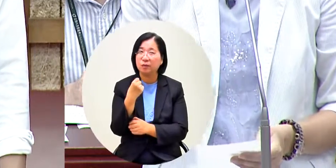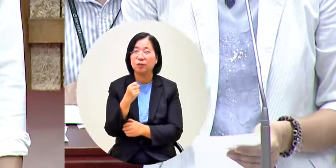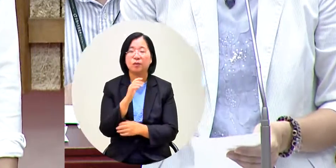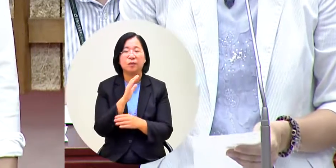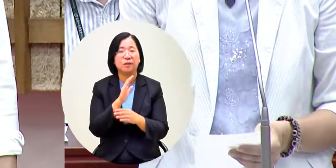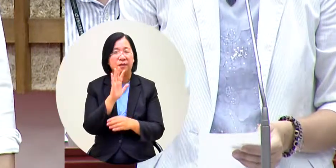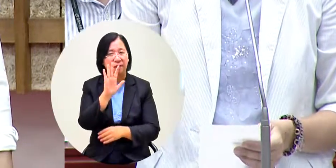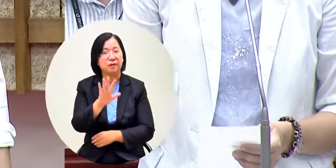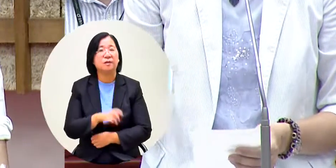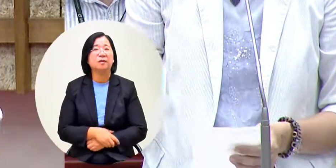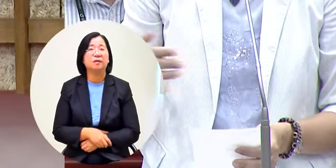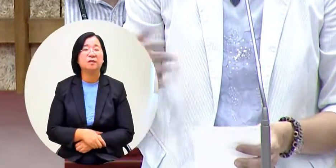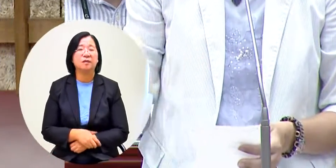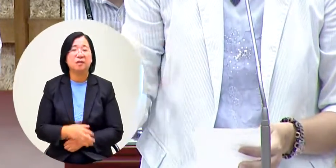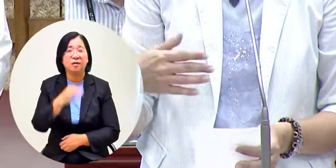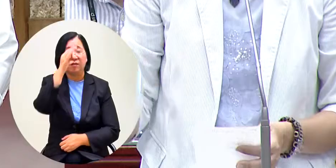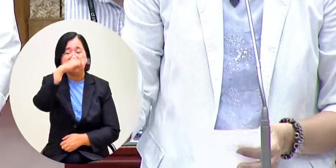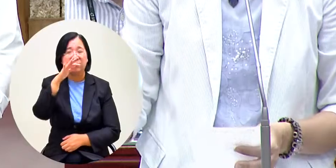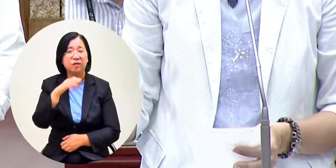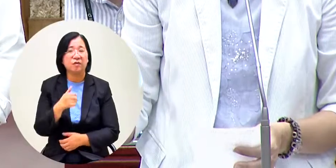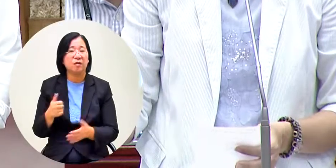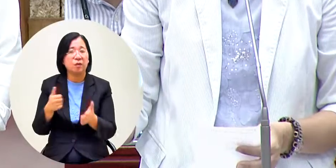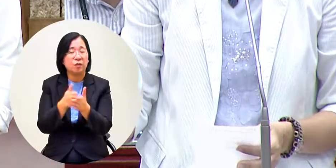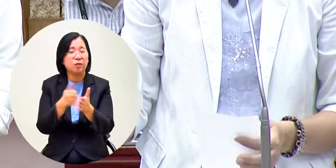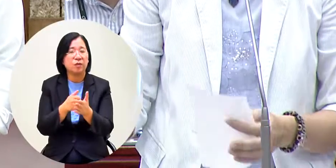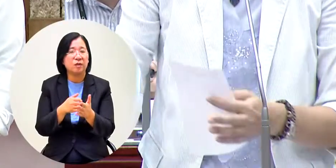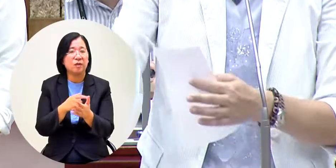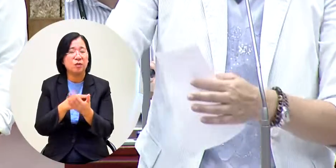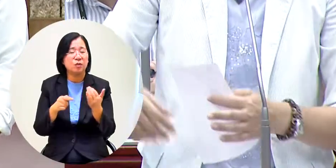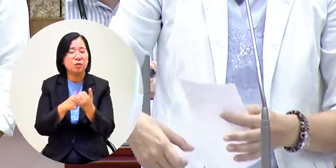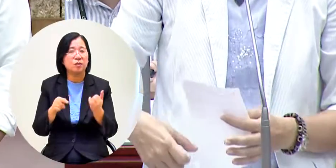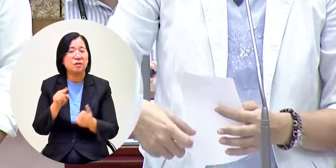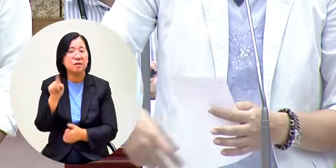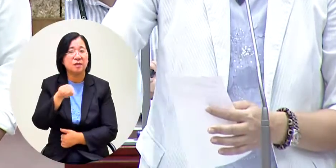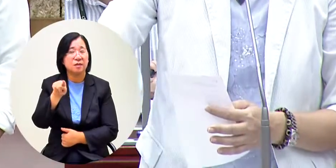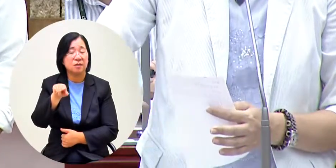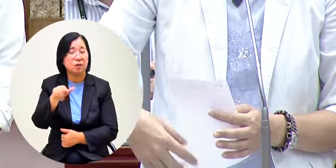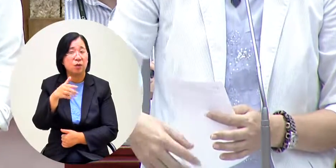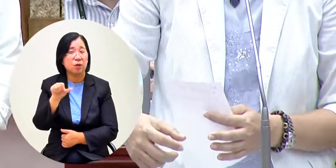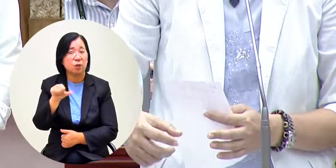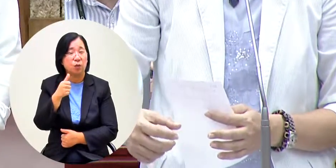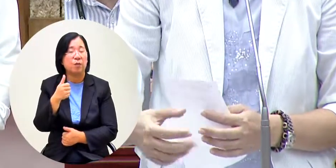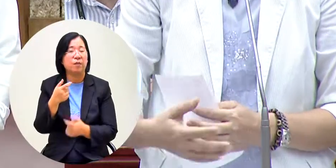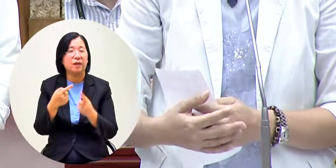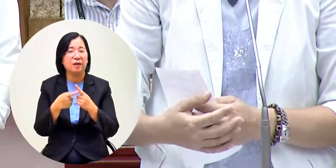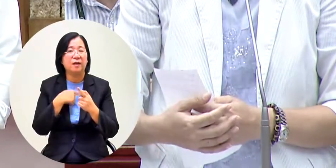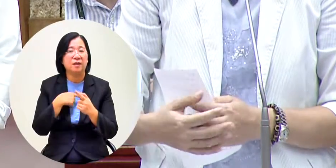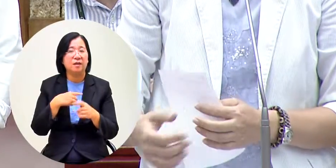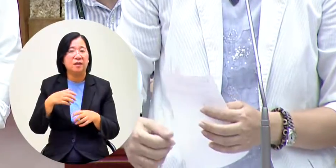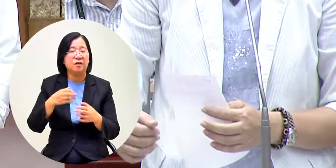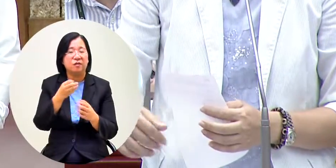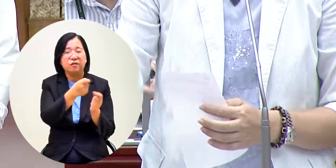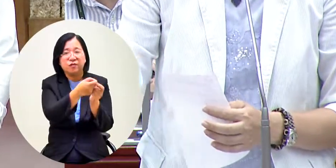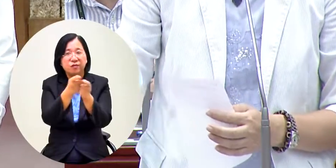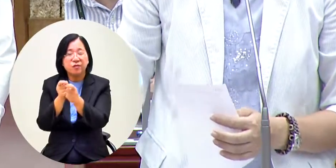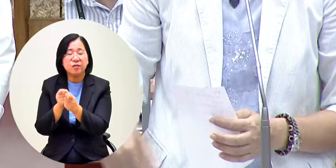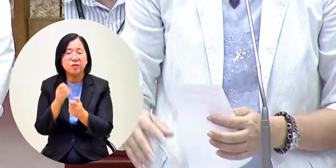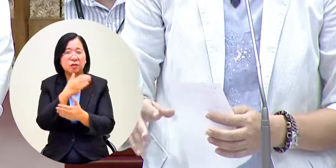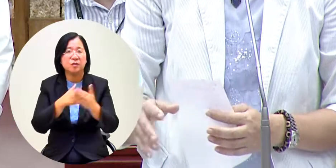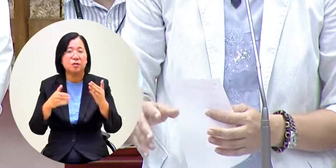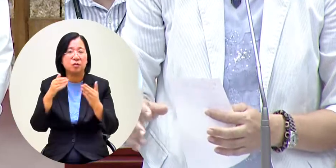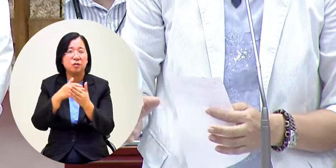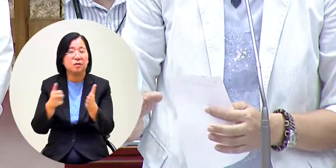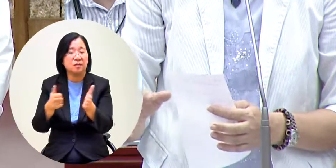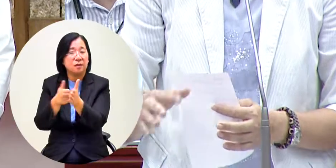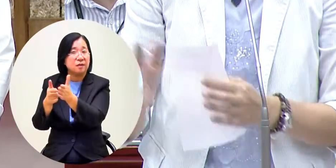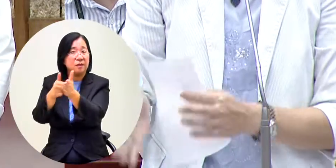是凤青干线，它一天的运量大概超过1500人，那它是主要是沿线学校的接驳，所以如果要把它调成环